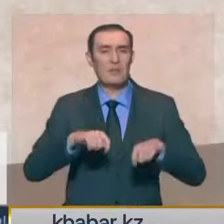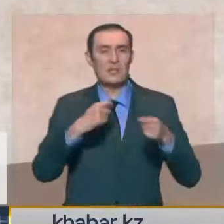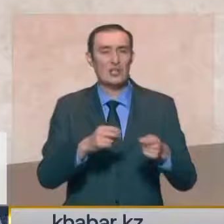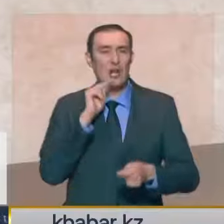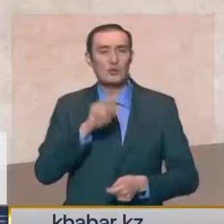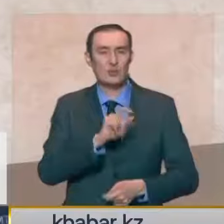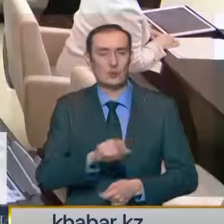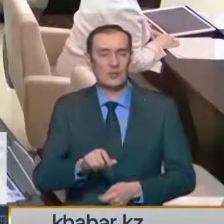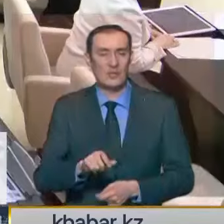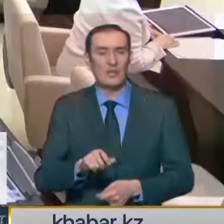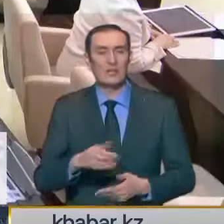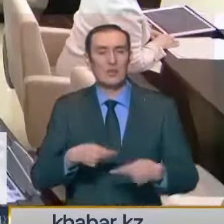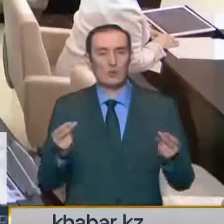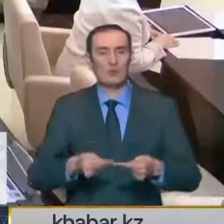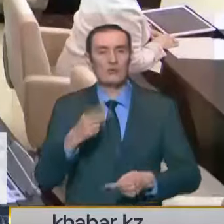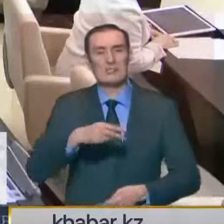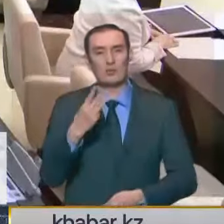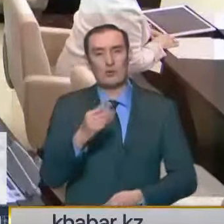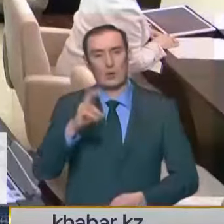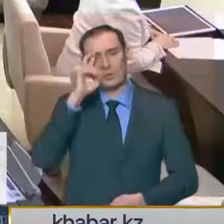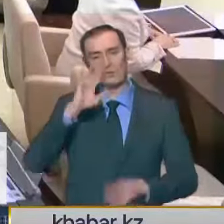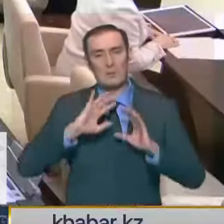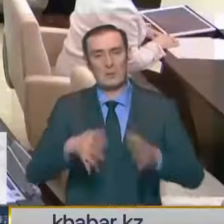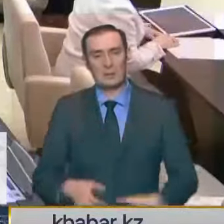осуждённых лиц заключены с 23